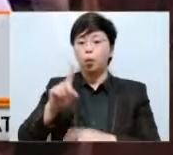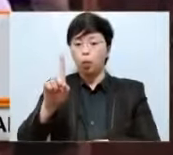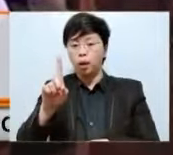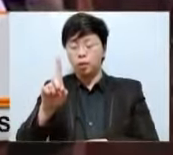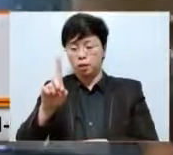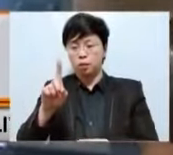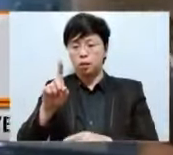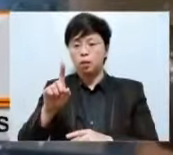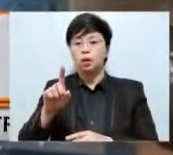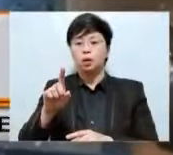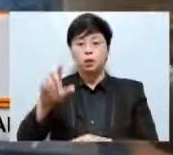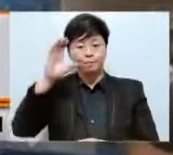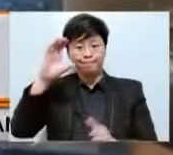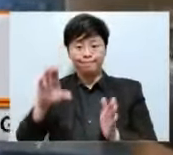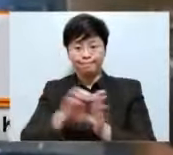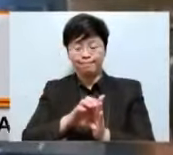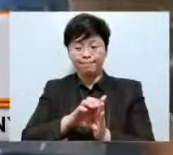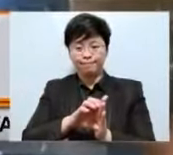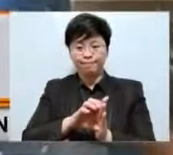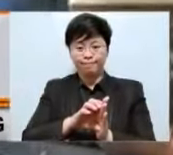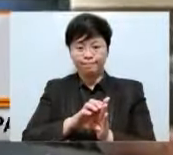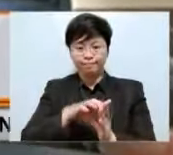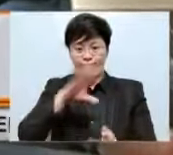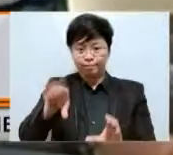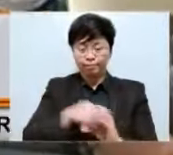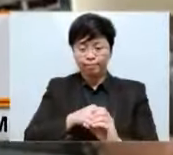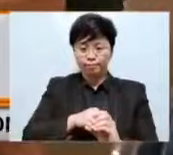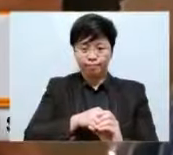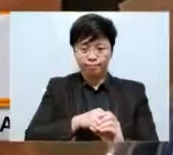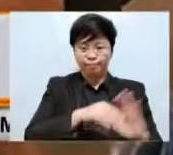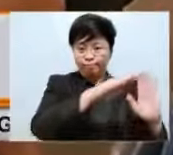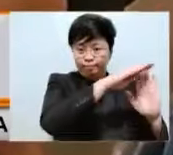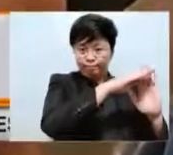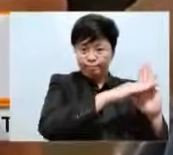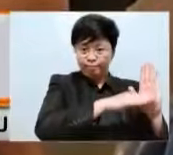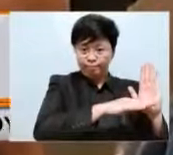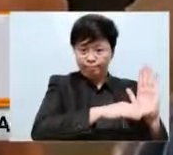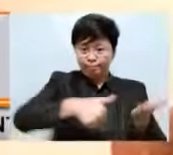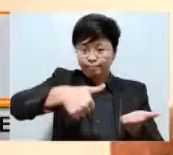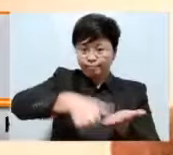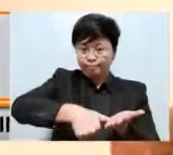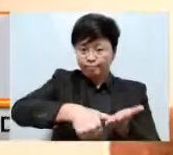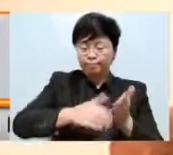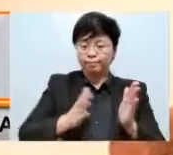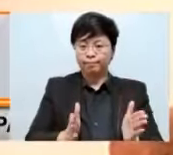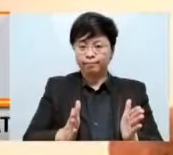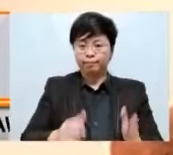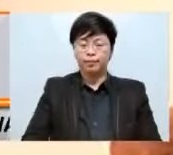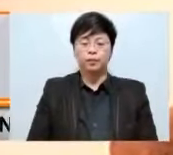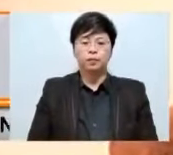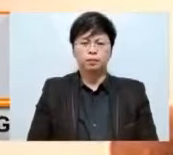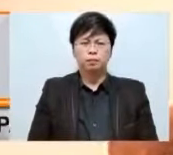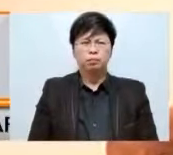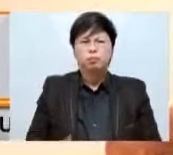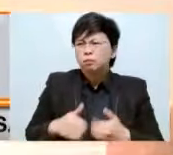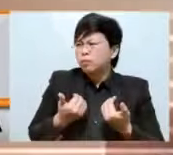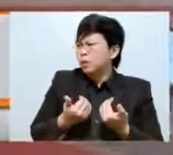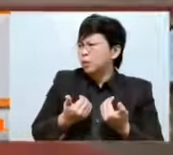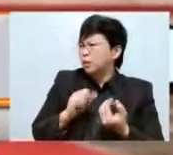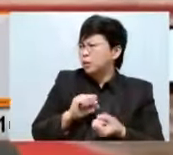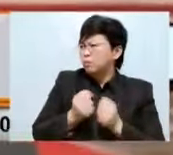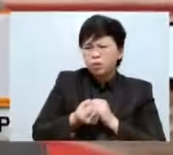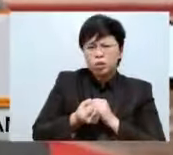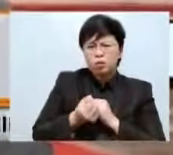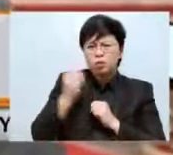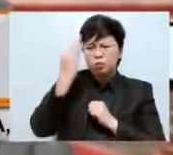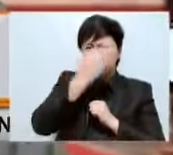ng botante na balak isama sa ipapaskil na voters list. E paano kaya kung bahagyang nagbago ang itsura ng botante?